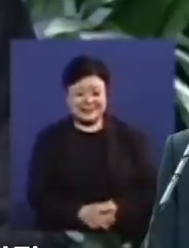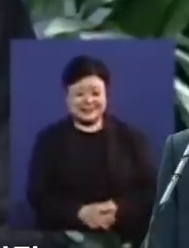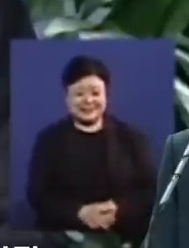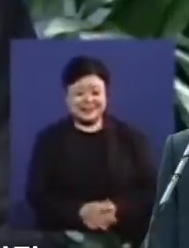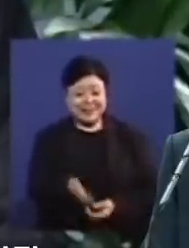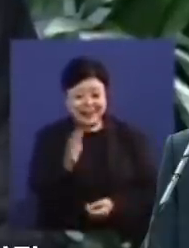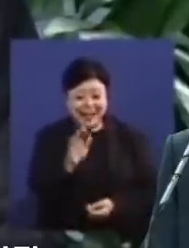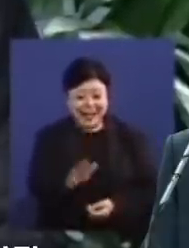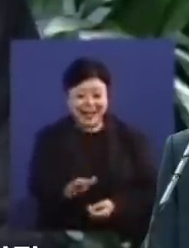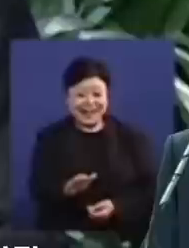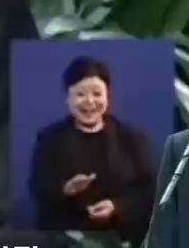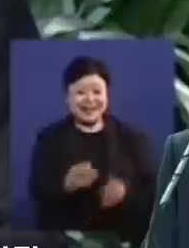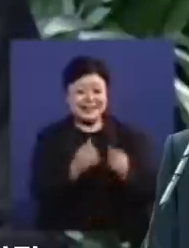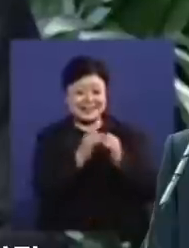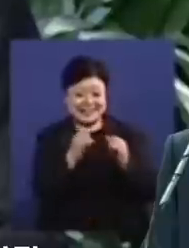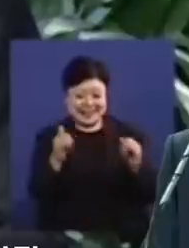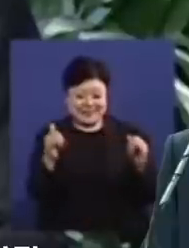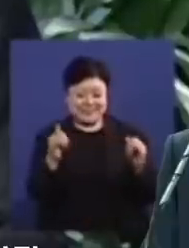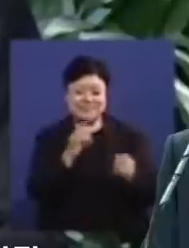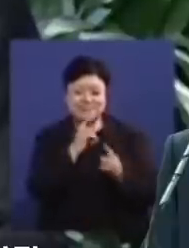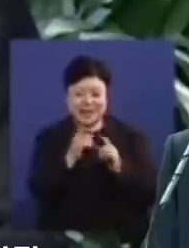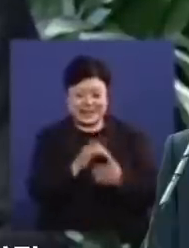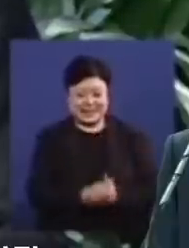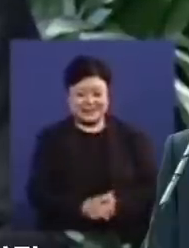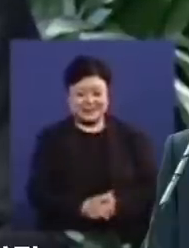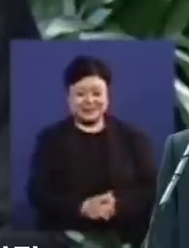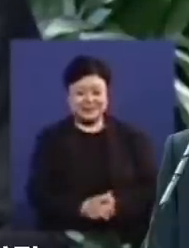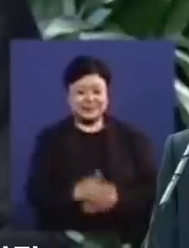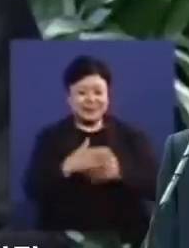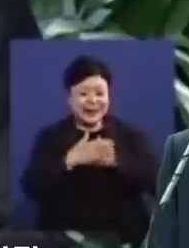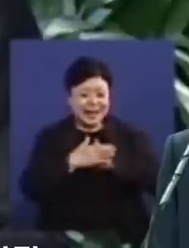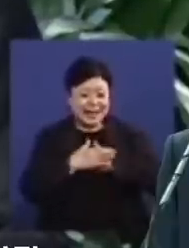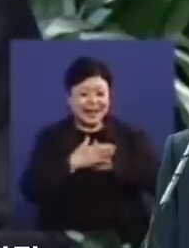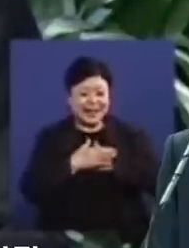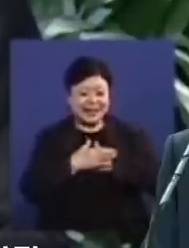그러나 이 사람 한 말이 나의